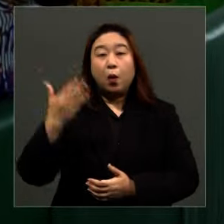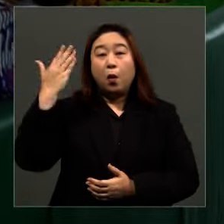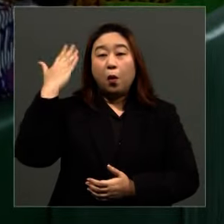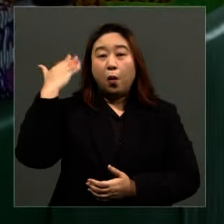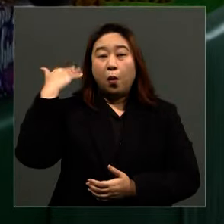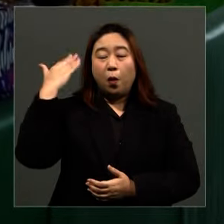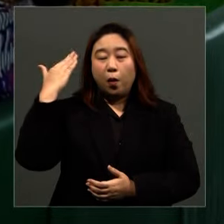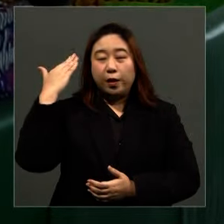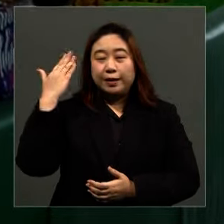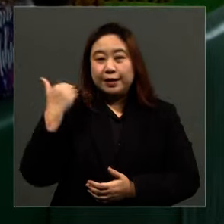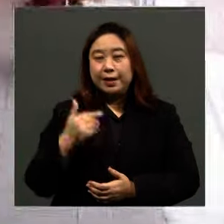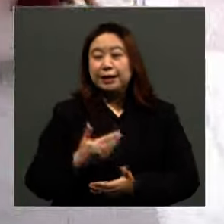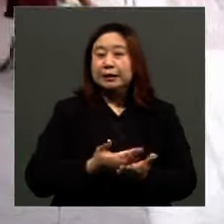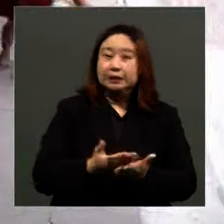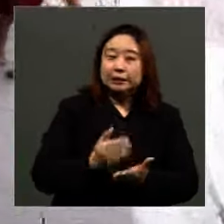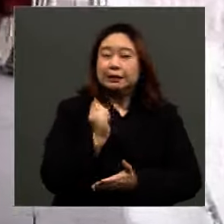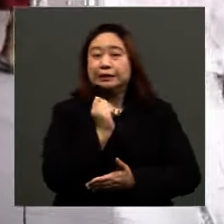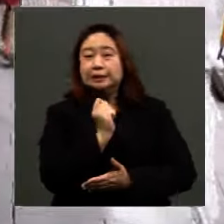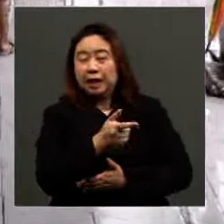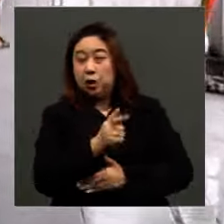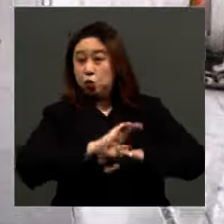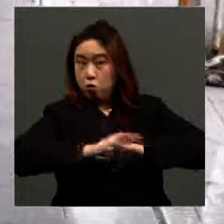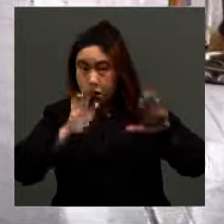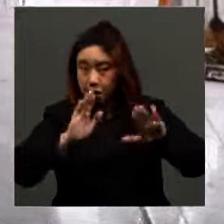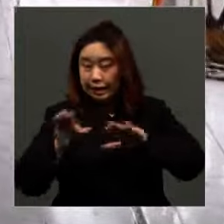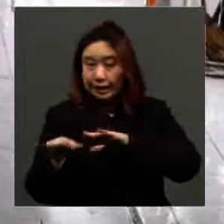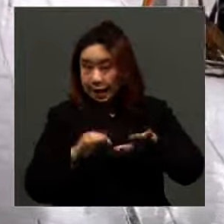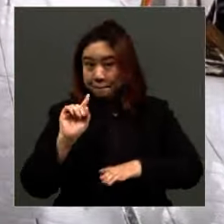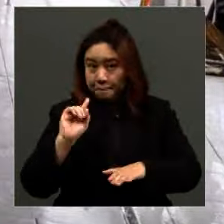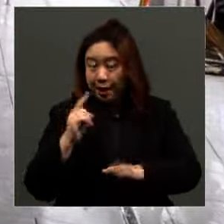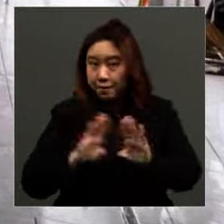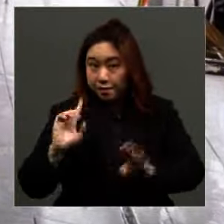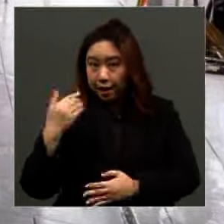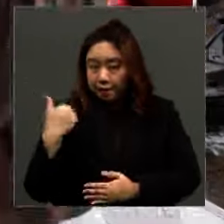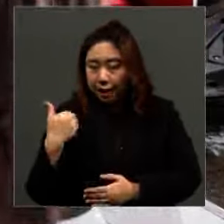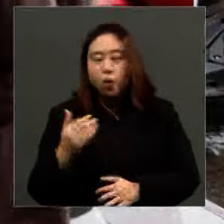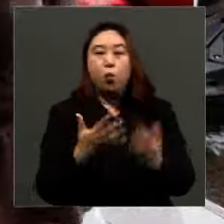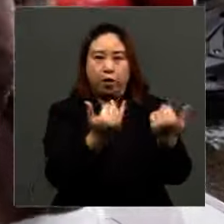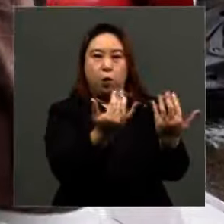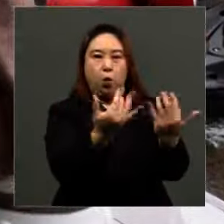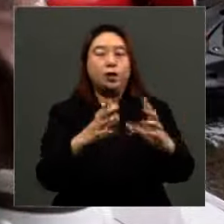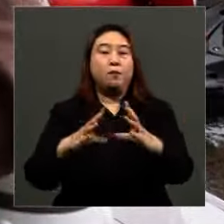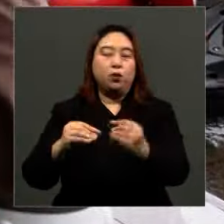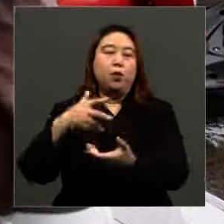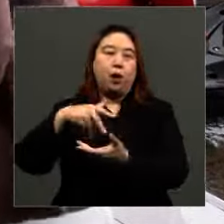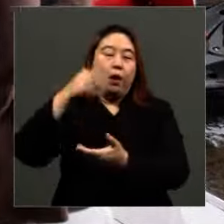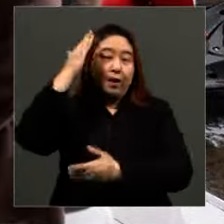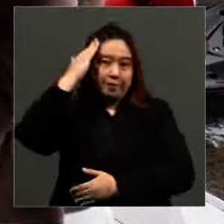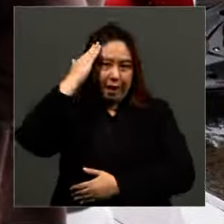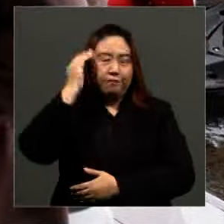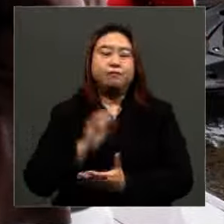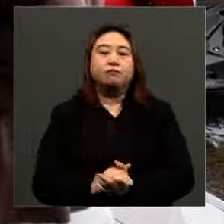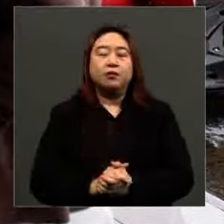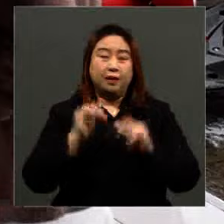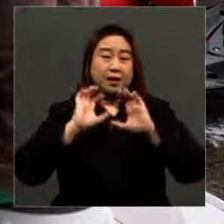จัดซื้อจัดจ้างเตรียมจะเปิดประมูลใหม่หรือไม่นั้นนายประเสริฐกล่าวว่าวันนี้จะมีการรายงานให้ที่ประชุมทราบย้ำว่ารัฐบาล